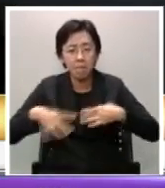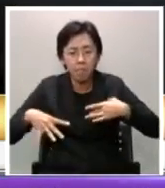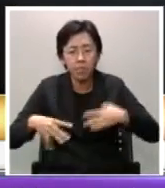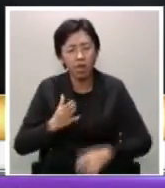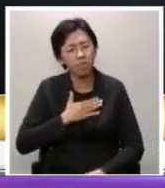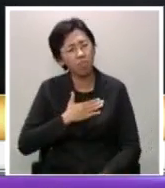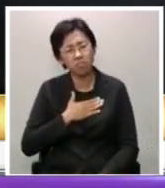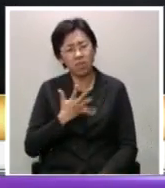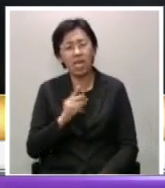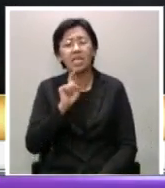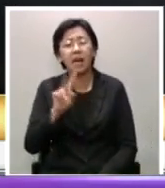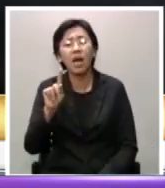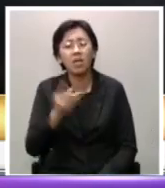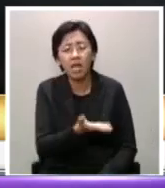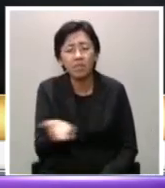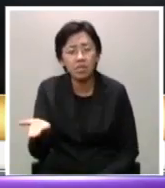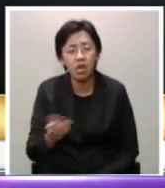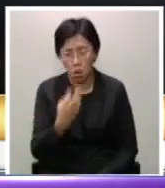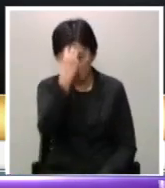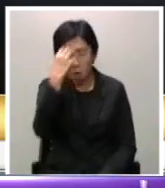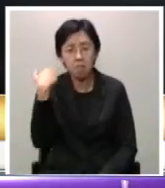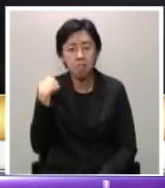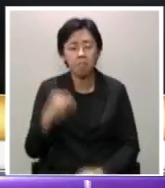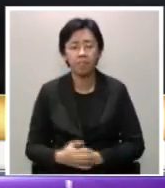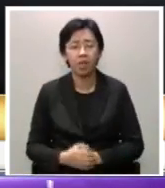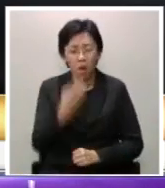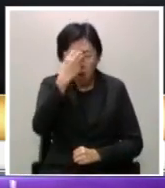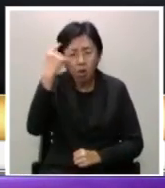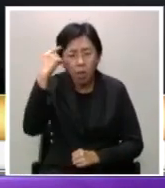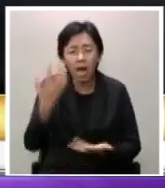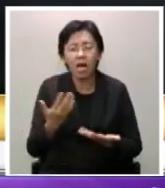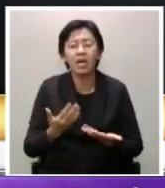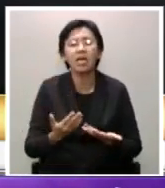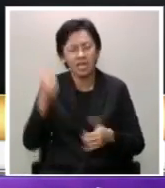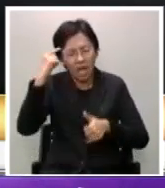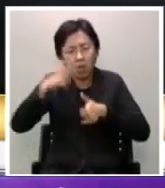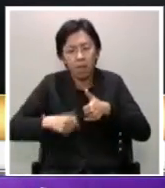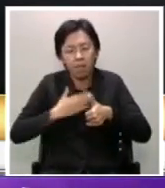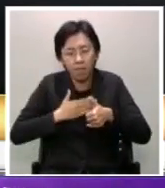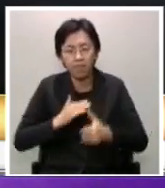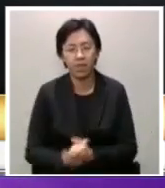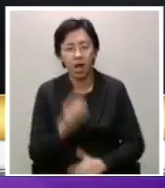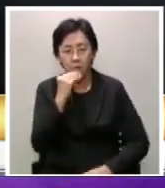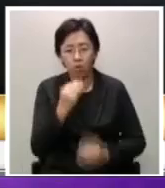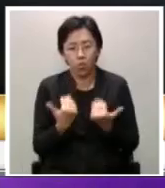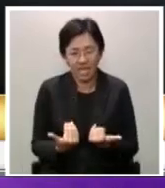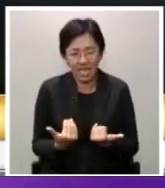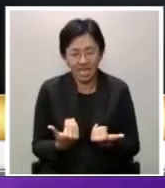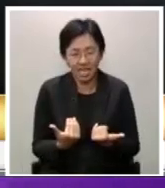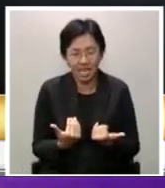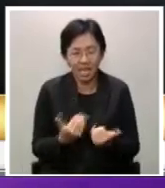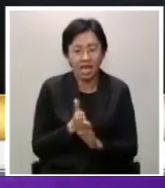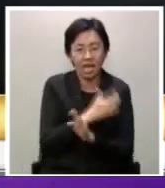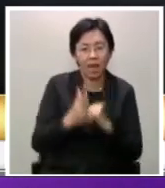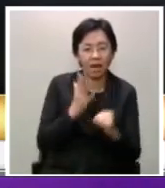ได้เป็นอย่างนั้นถามสื่อได้เลยครับไม่มีใครเขาโกรธผมหรอกเพราะรู้จักนิสัยผมแต่ท่านเอาสิ่งที่ผมพูดวันนี้กับที่ผมพูด5